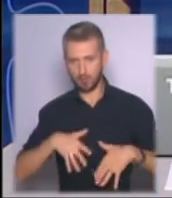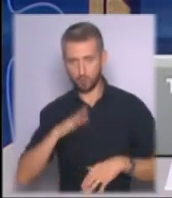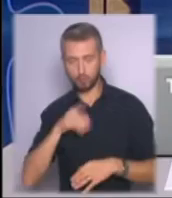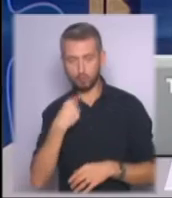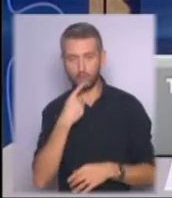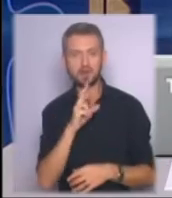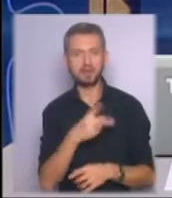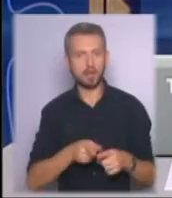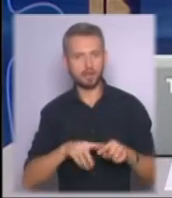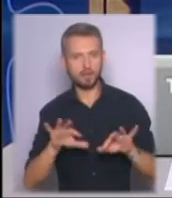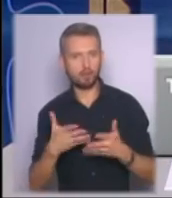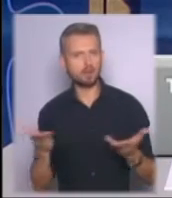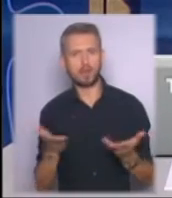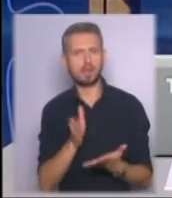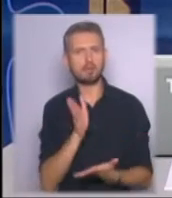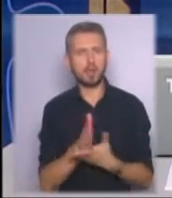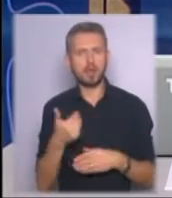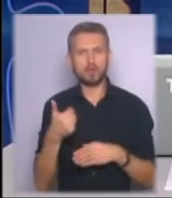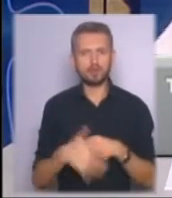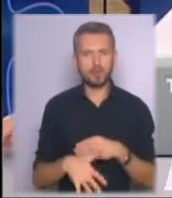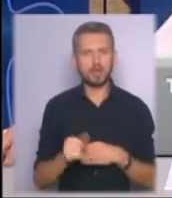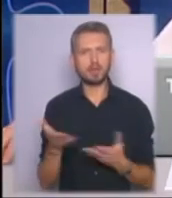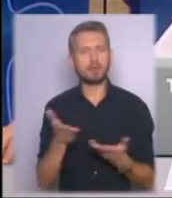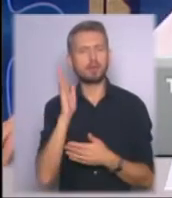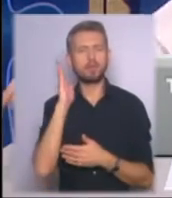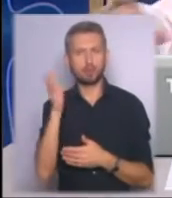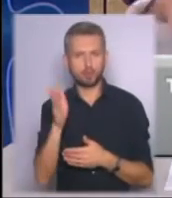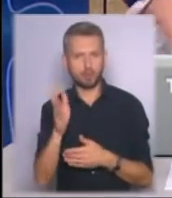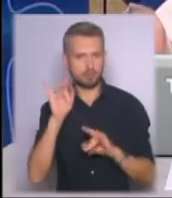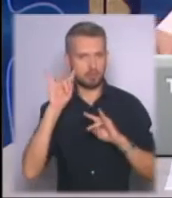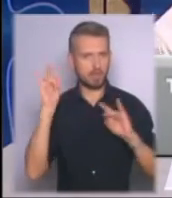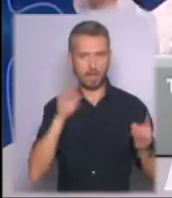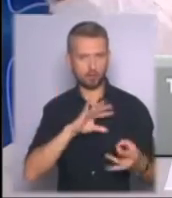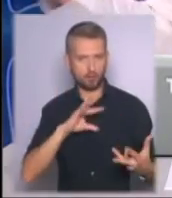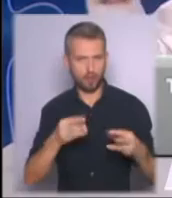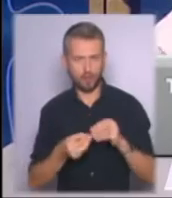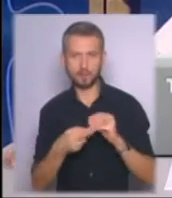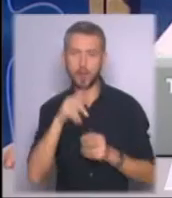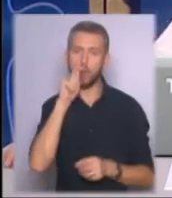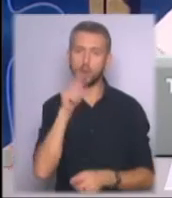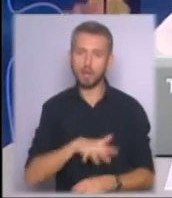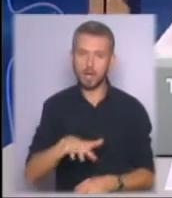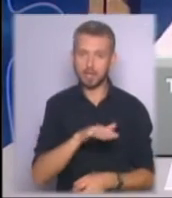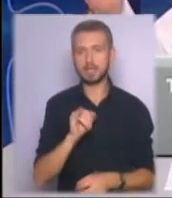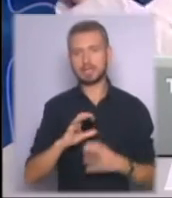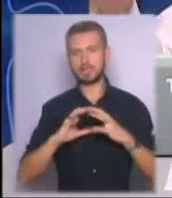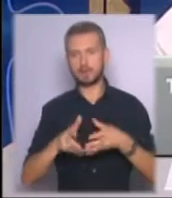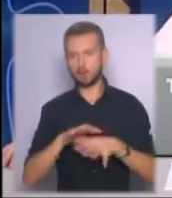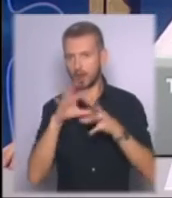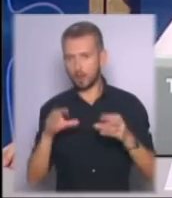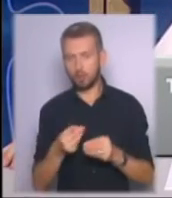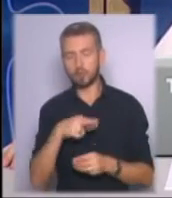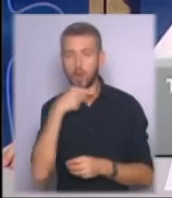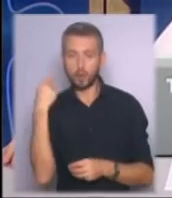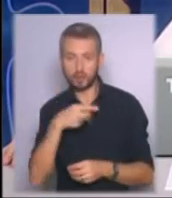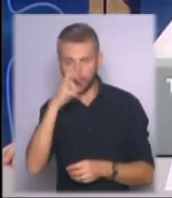це відбувається, і який це має вже і матиме резонанс як для України, так і для світу загалом, ну, для Російської